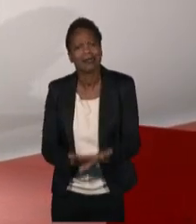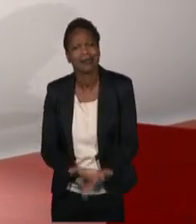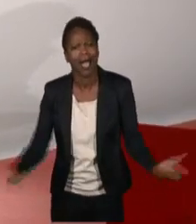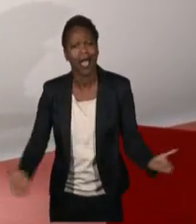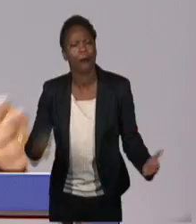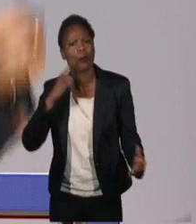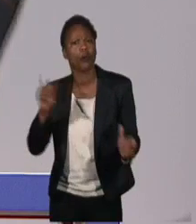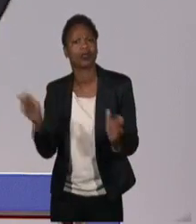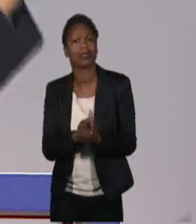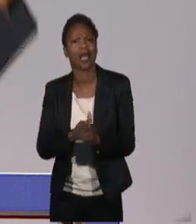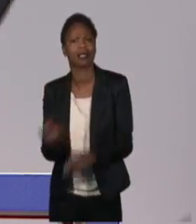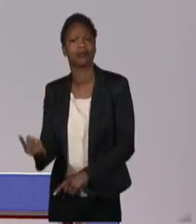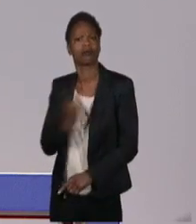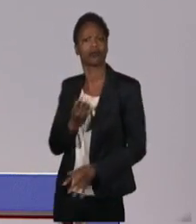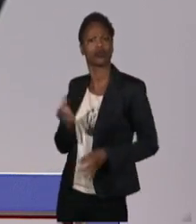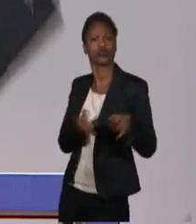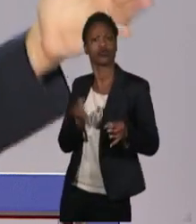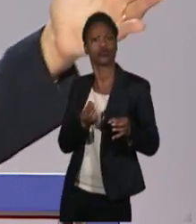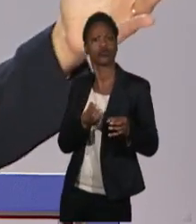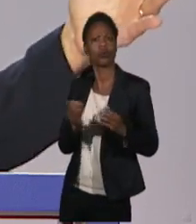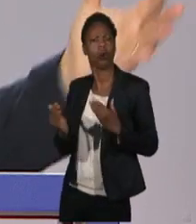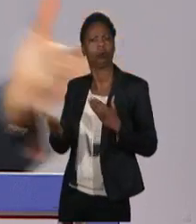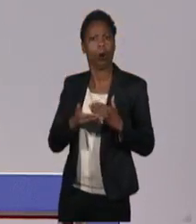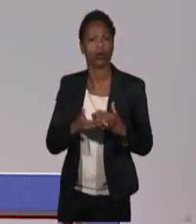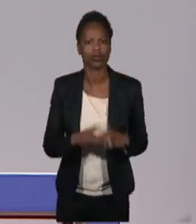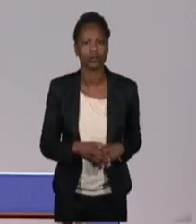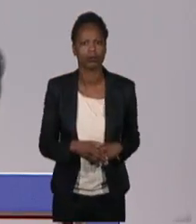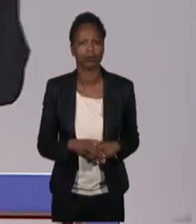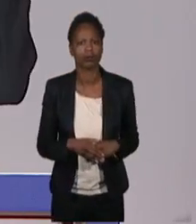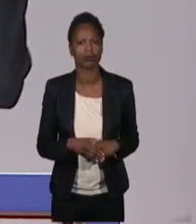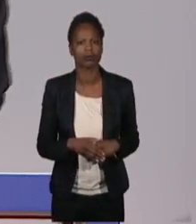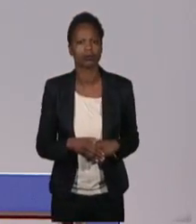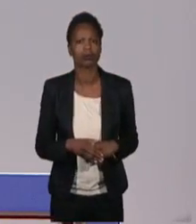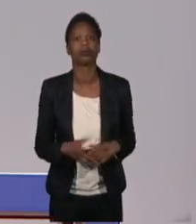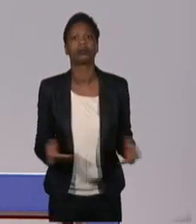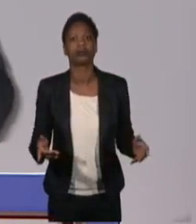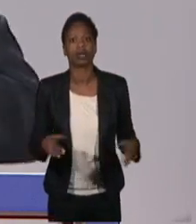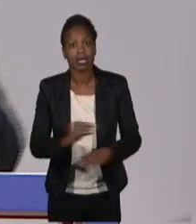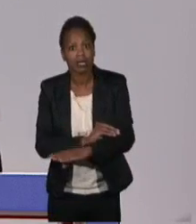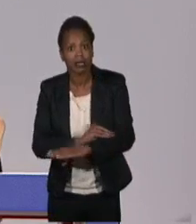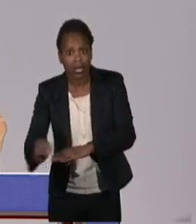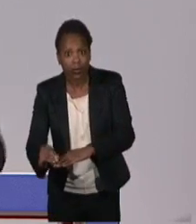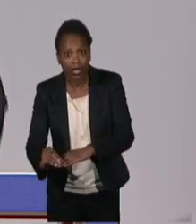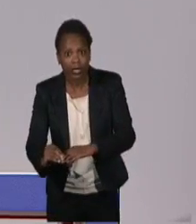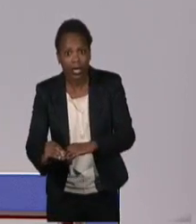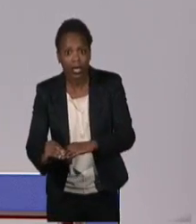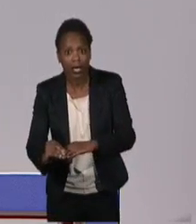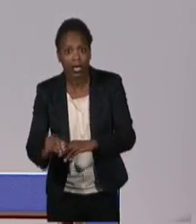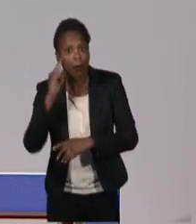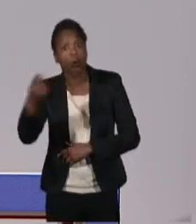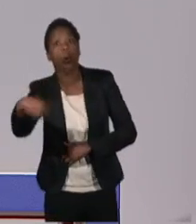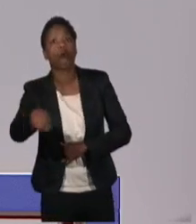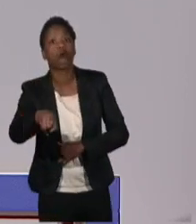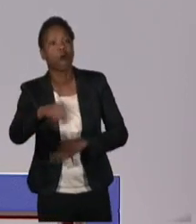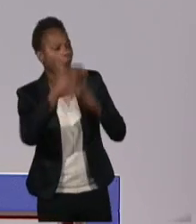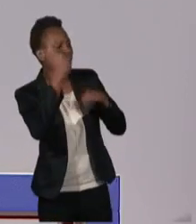délais de jugement. Impunité zéro. La sécurité sera pour vous, l'insécurité pour les